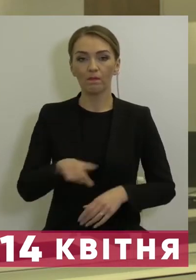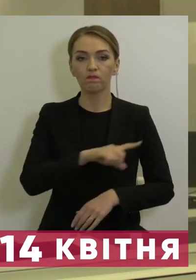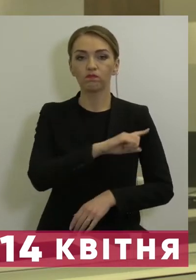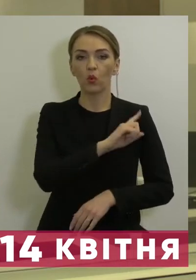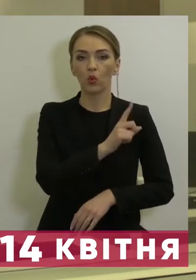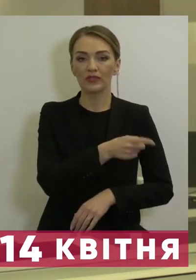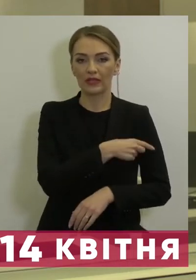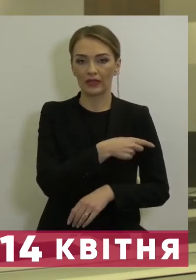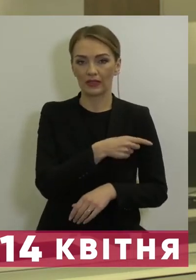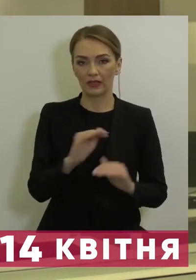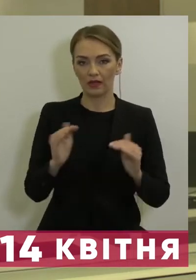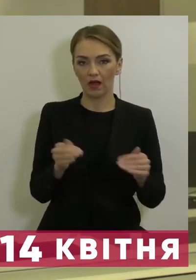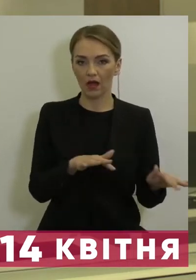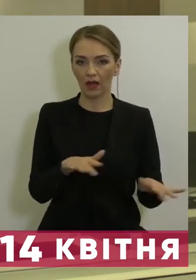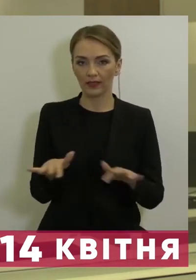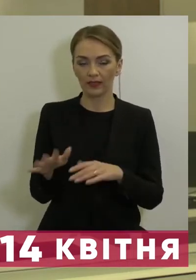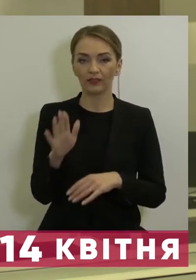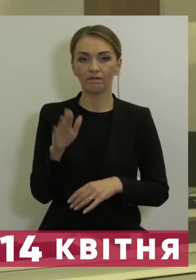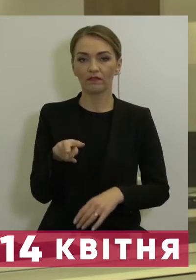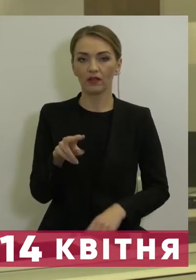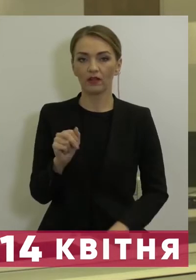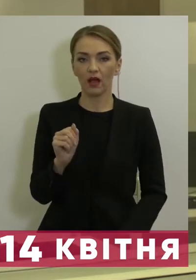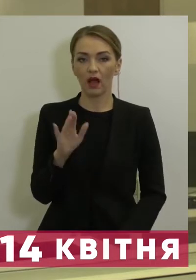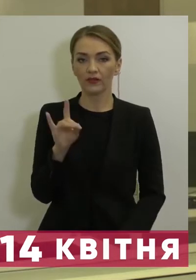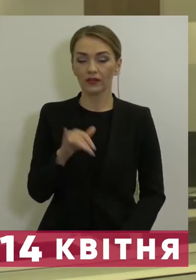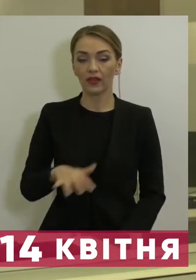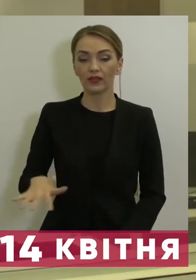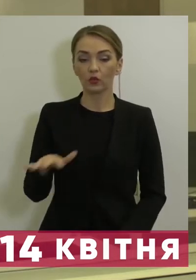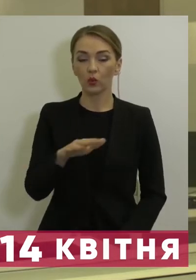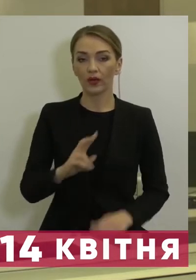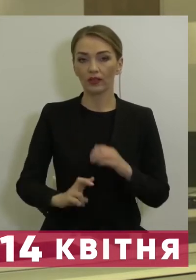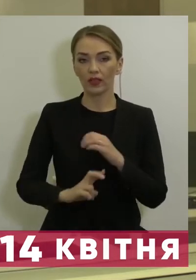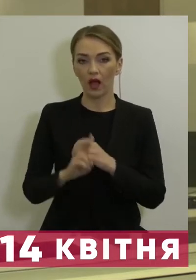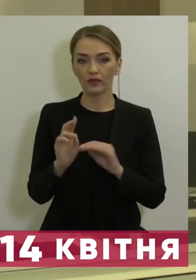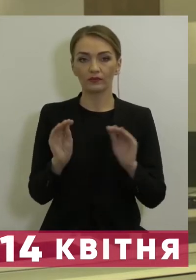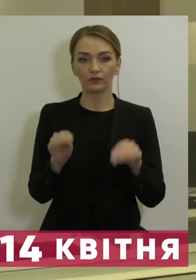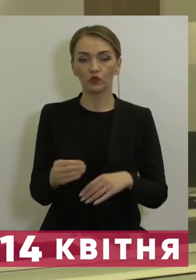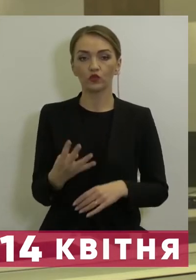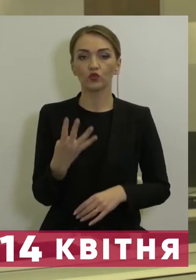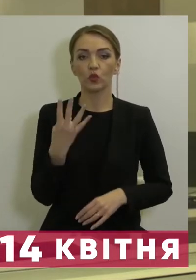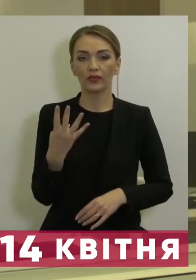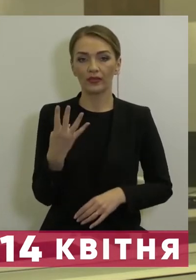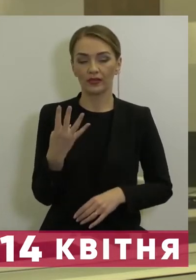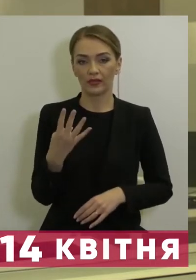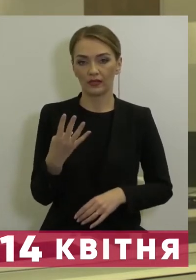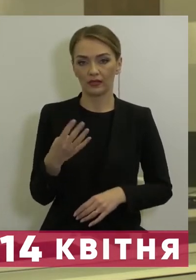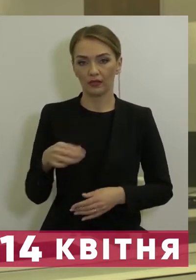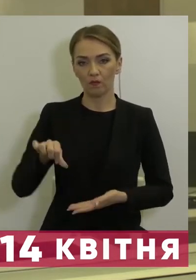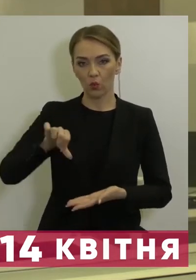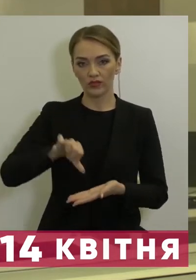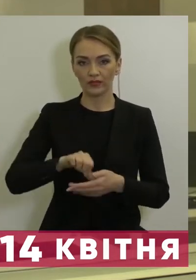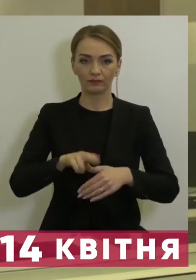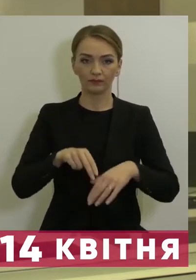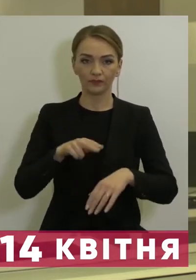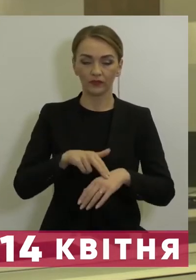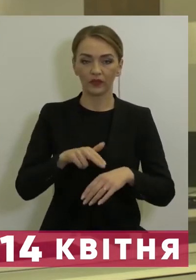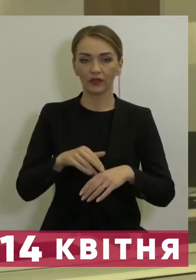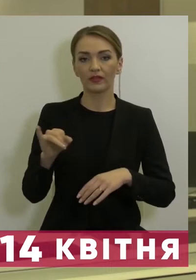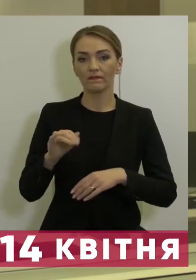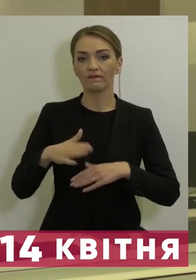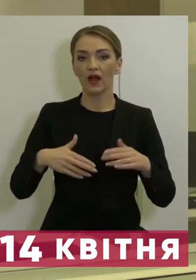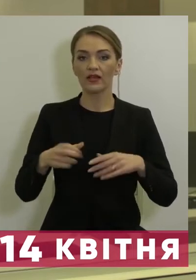карантин в лаврі. На території лаври виставили 4 пости з правоохоронців, фахівців